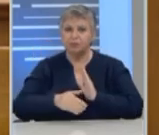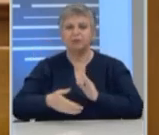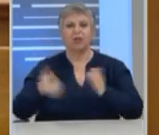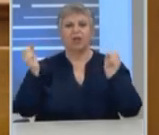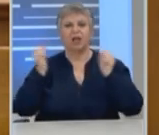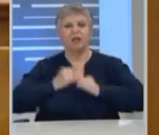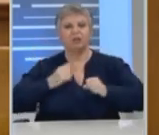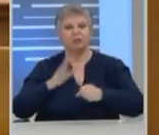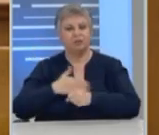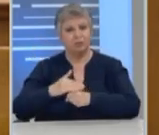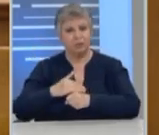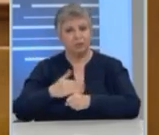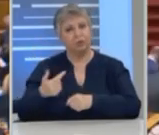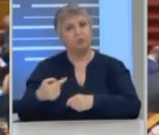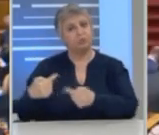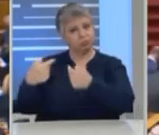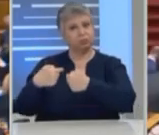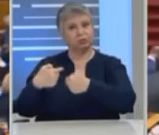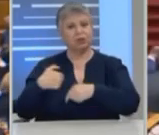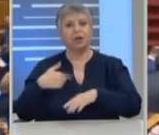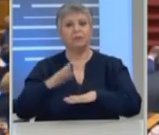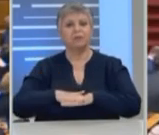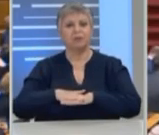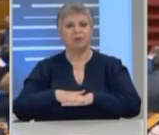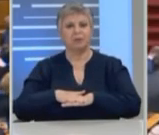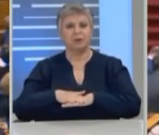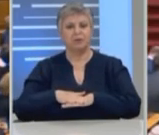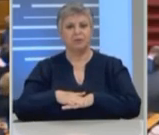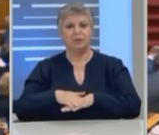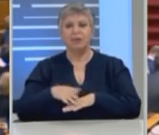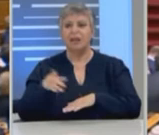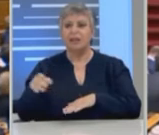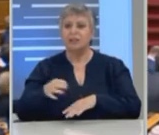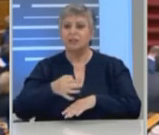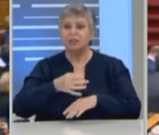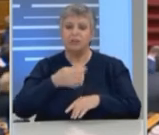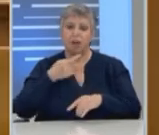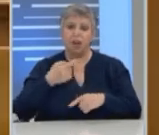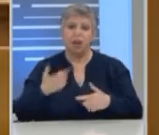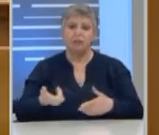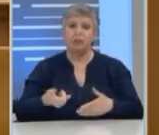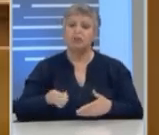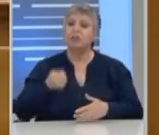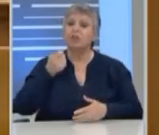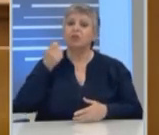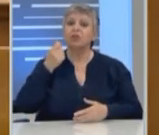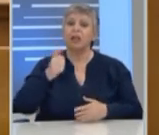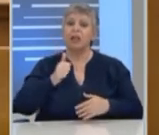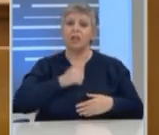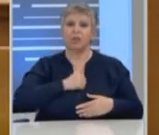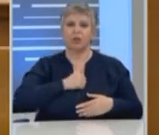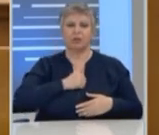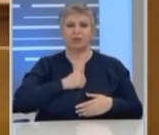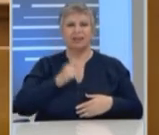στη σημερινή κυβέρνηση. Μιλάτε εσείς για διόγκωση του ιδιωτικού χρέους που κατορθώσατε σε μία διετία